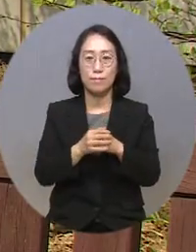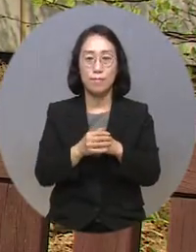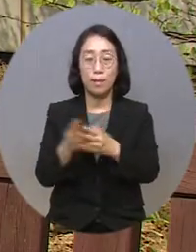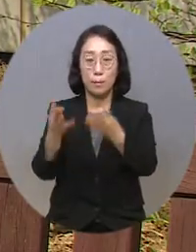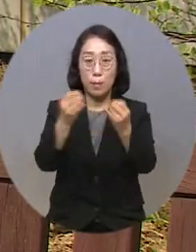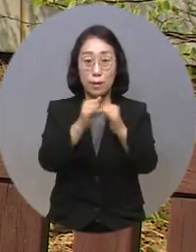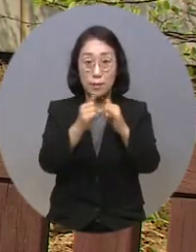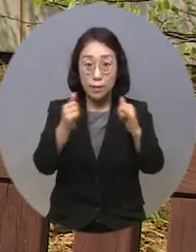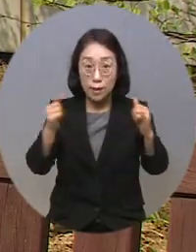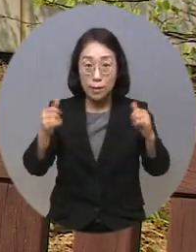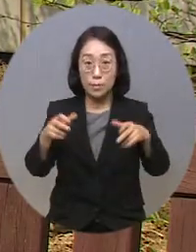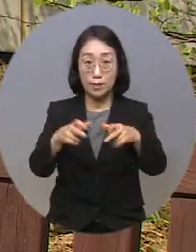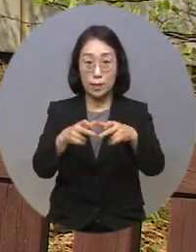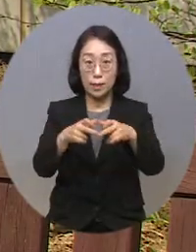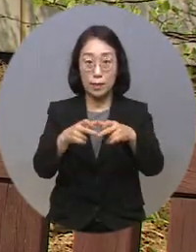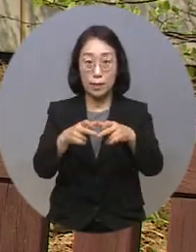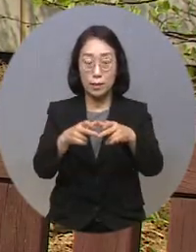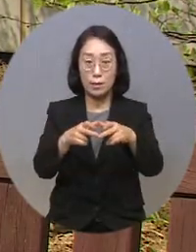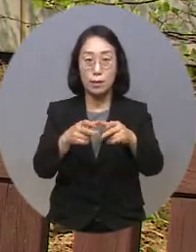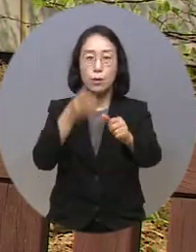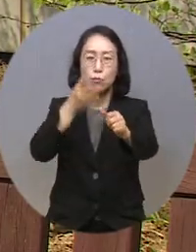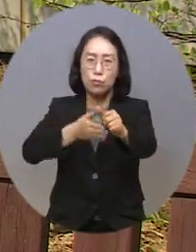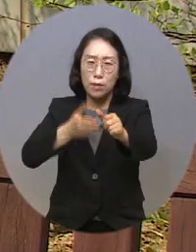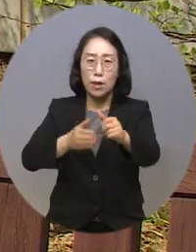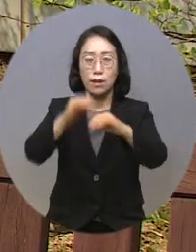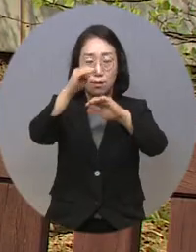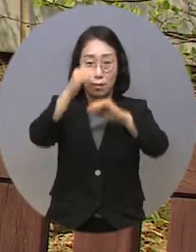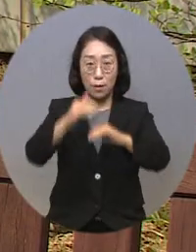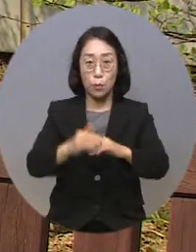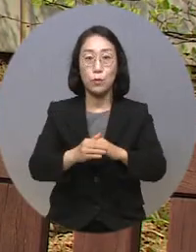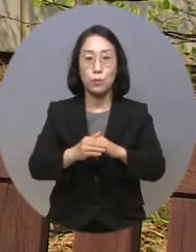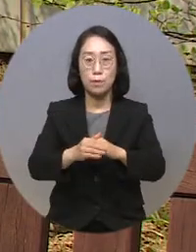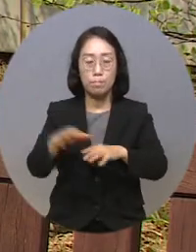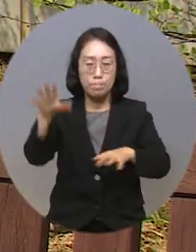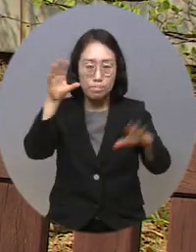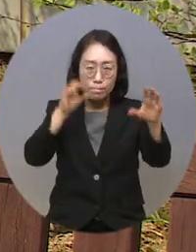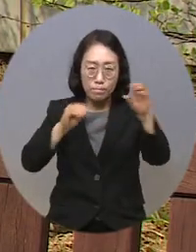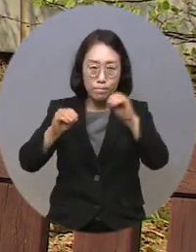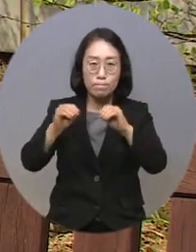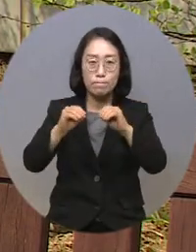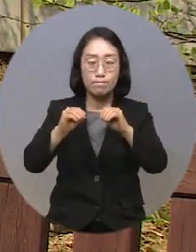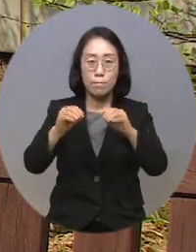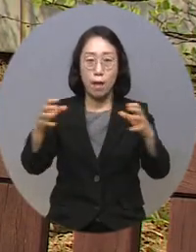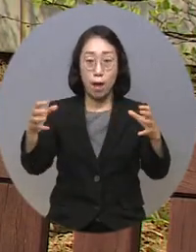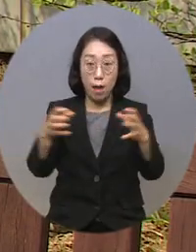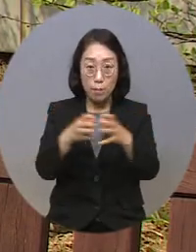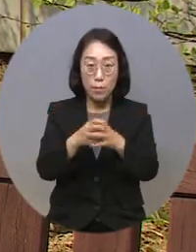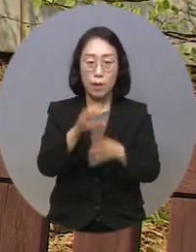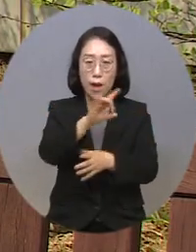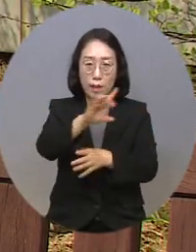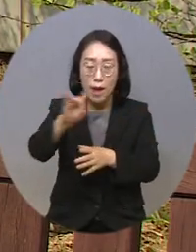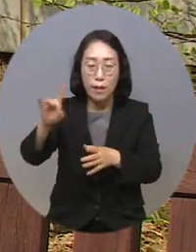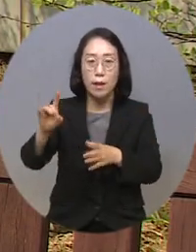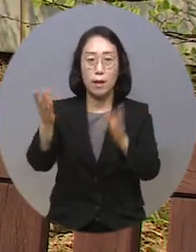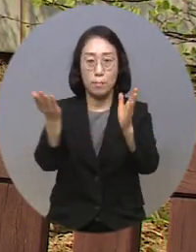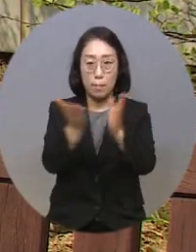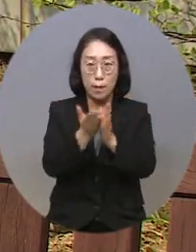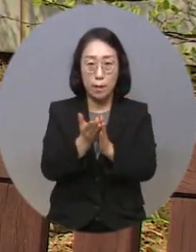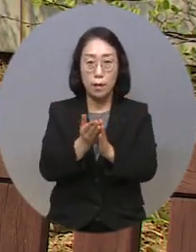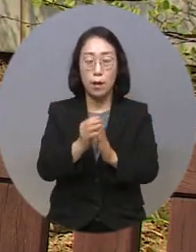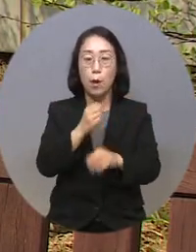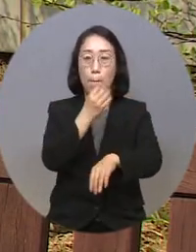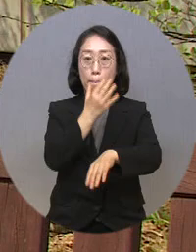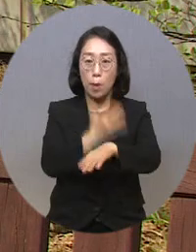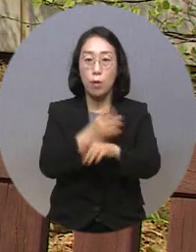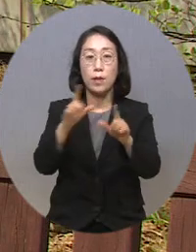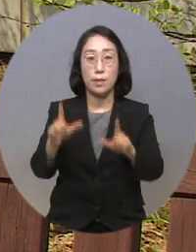많은 장애인들이 요구하는 정책들을 수용해서 하나하나 장애인들이 편리한 삶을